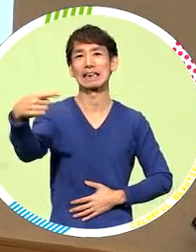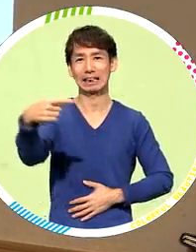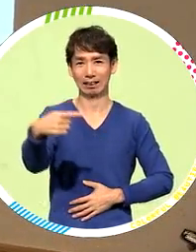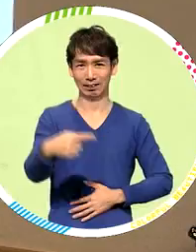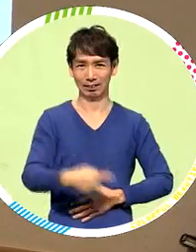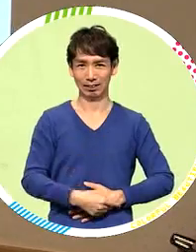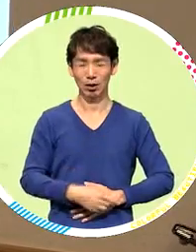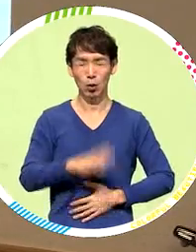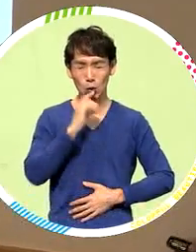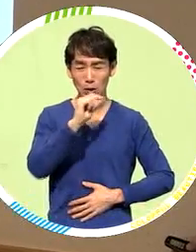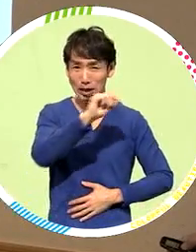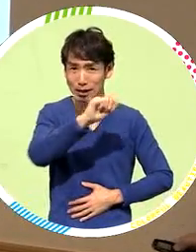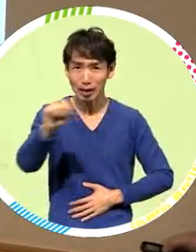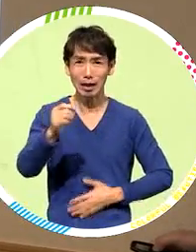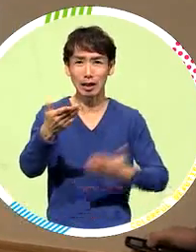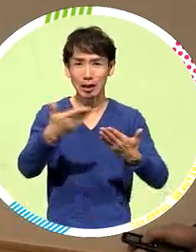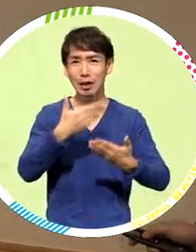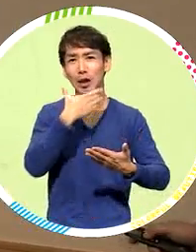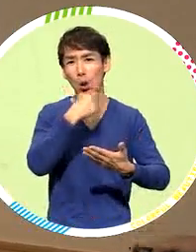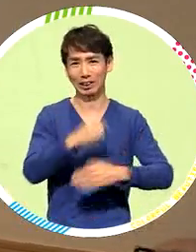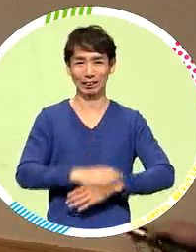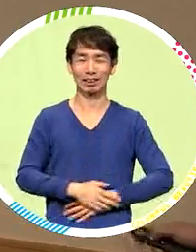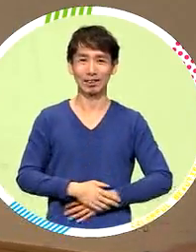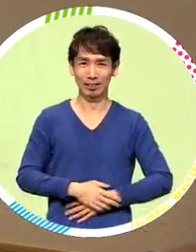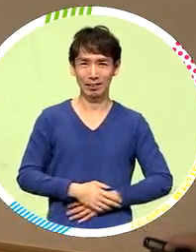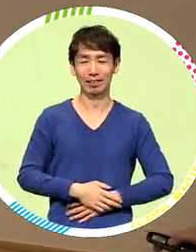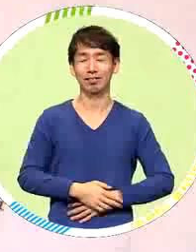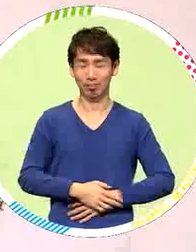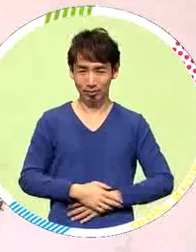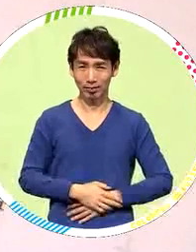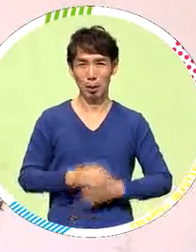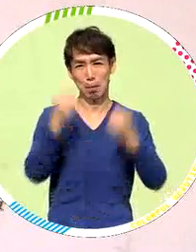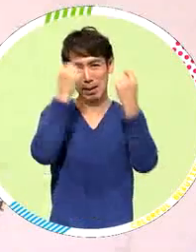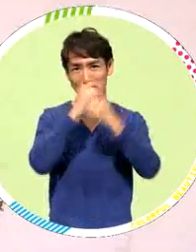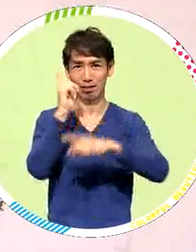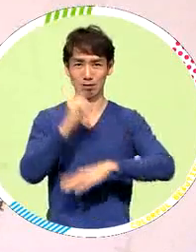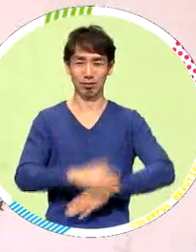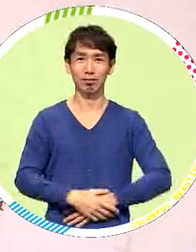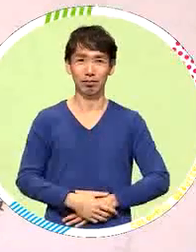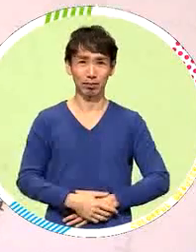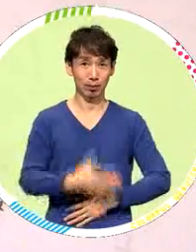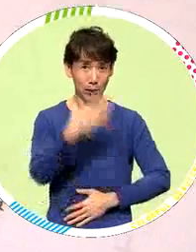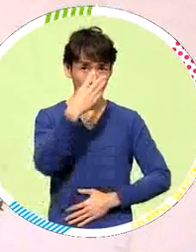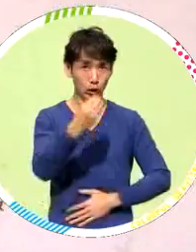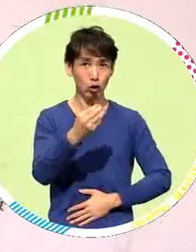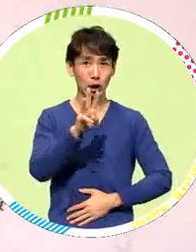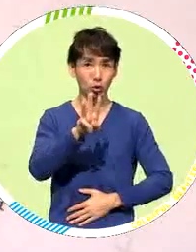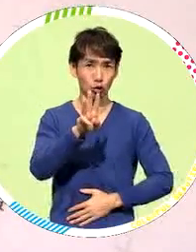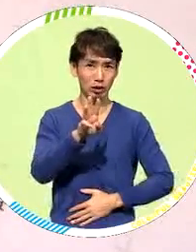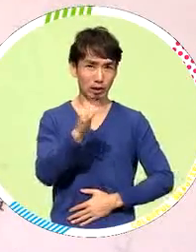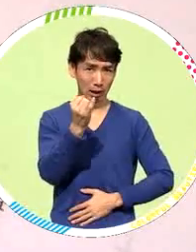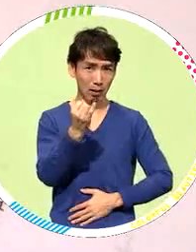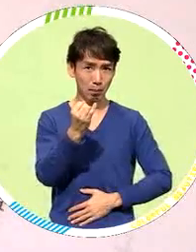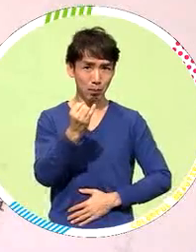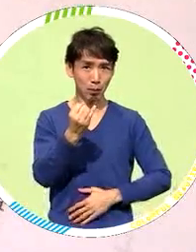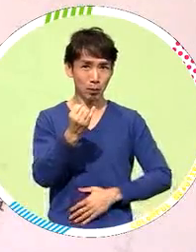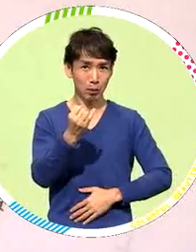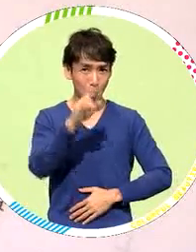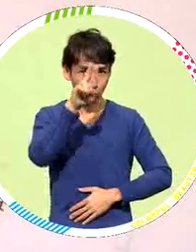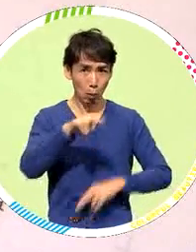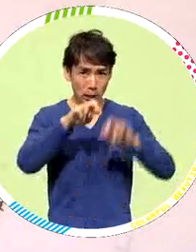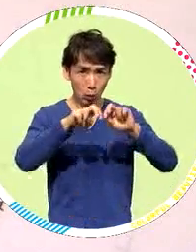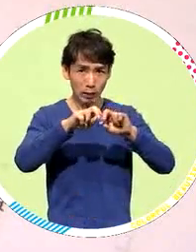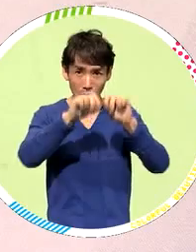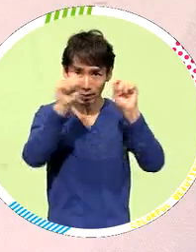まが支えてくれるというふうに入っ知りたいりーちゃん果たして読み解いた結果は